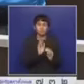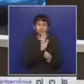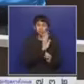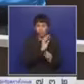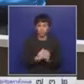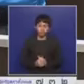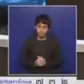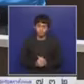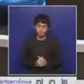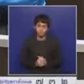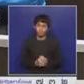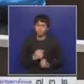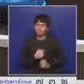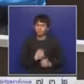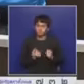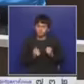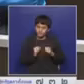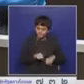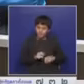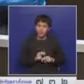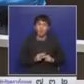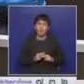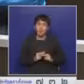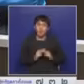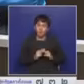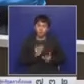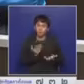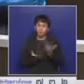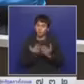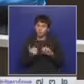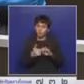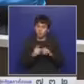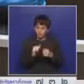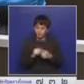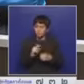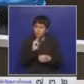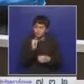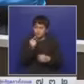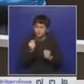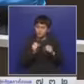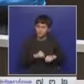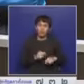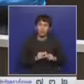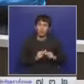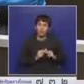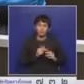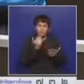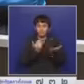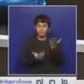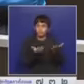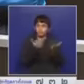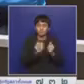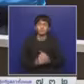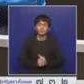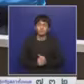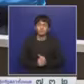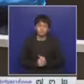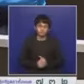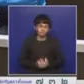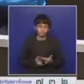ที่จะตัดสินใจท่ามกลางวิกฤตเป็นสิทธิ์ของท่านครับการแก้